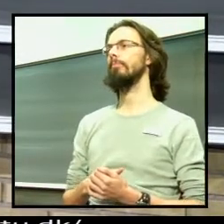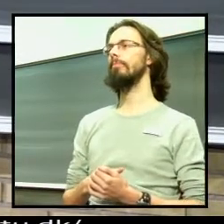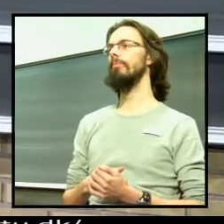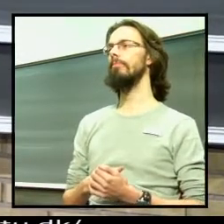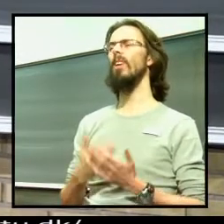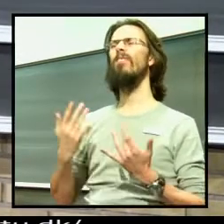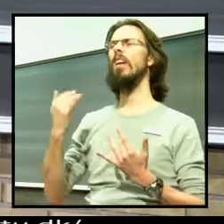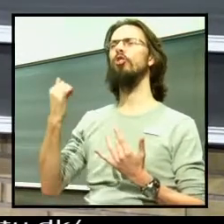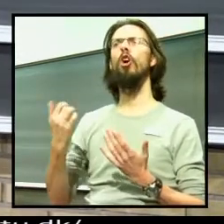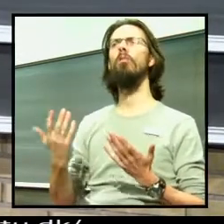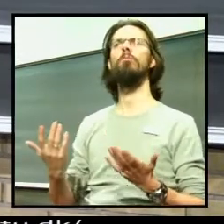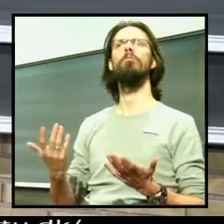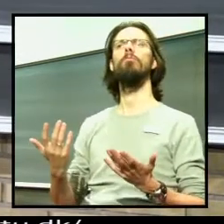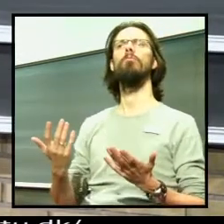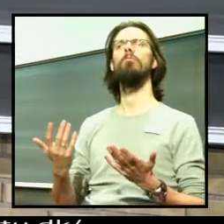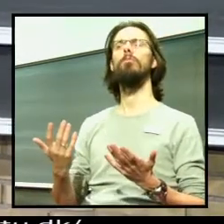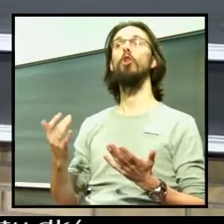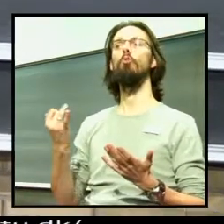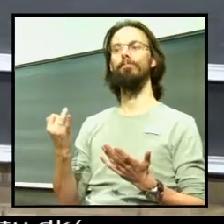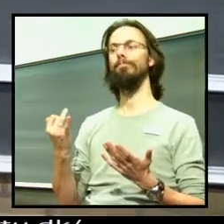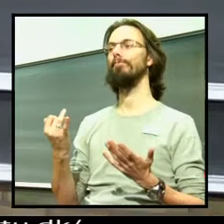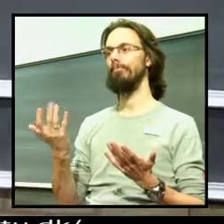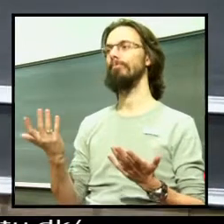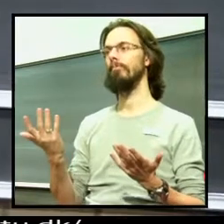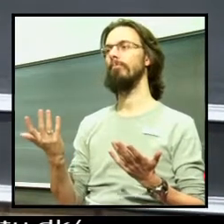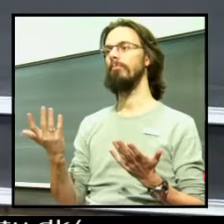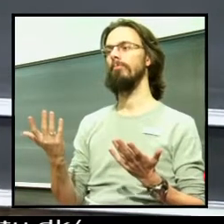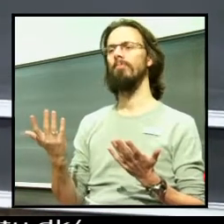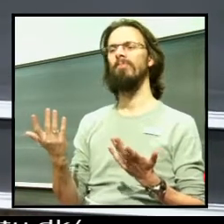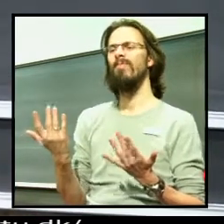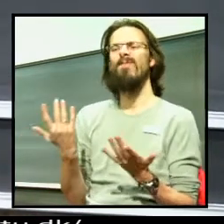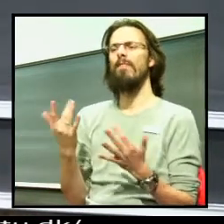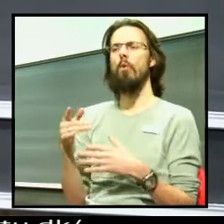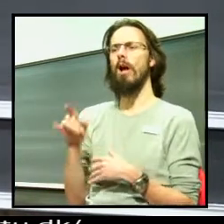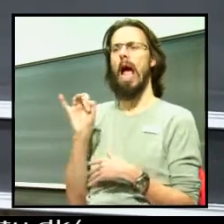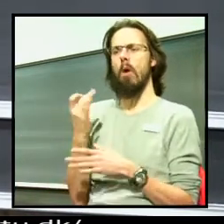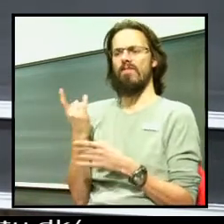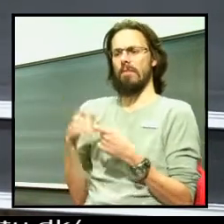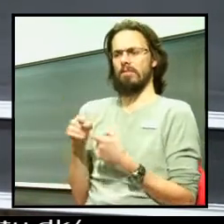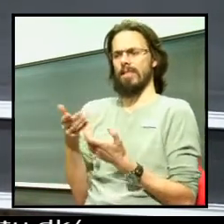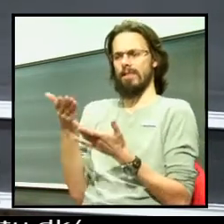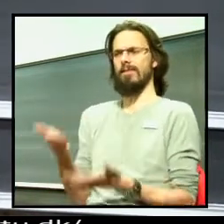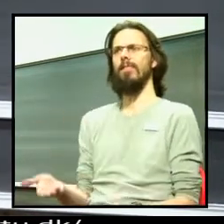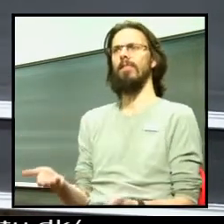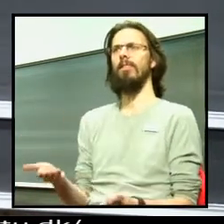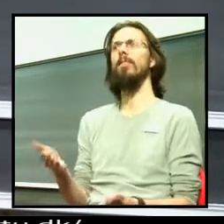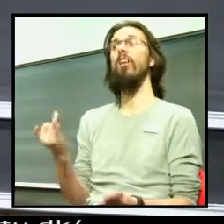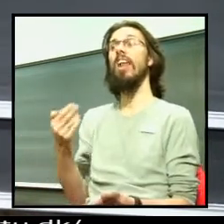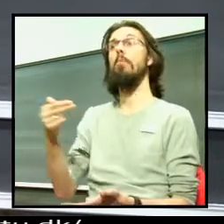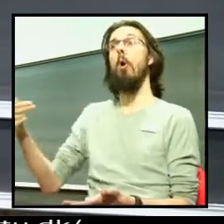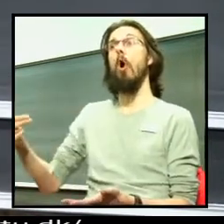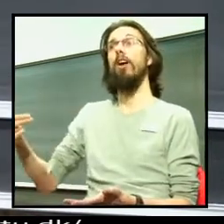Hvad så? Jamen, okay. Hvad har vi af krav til det her? Jo, det der står på højre